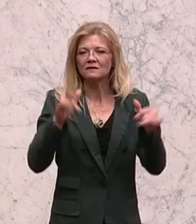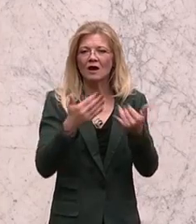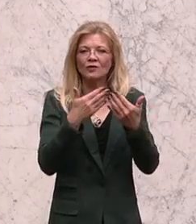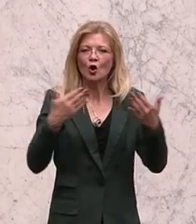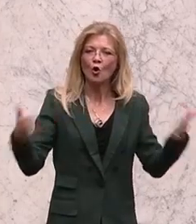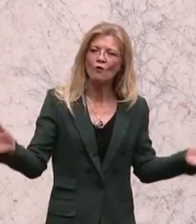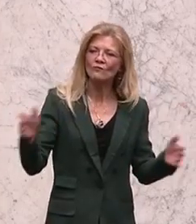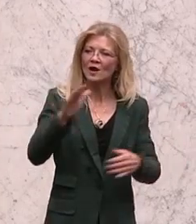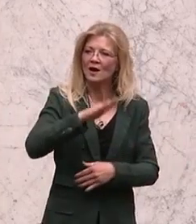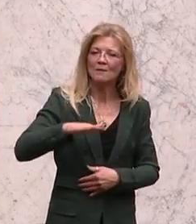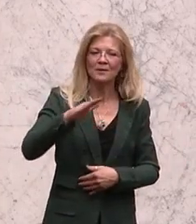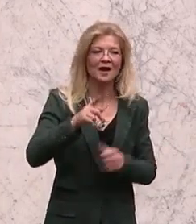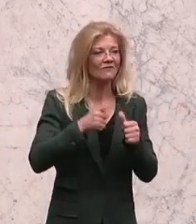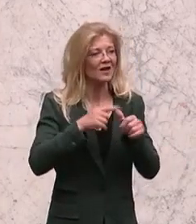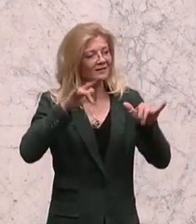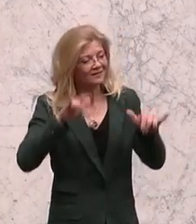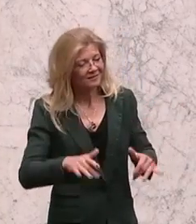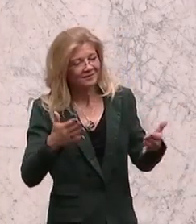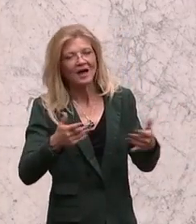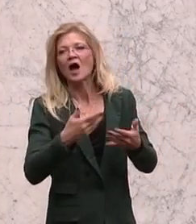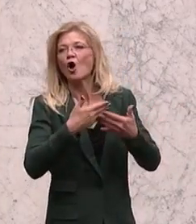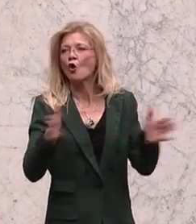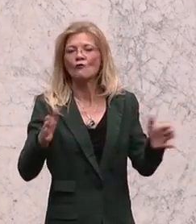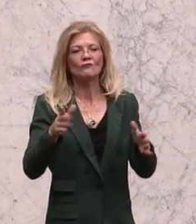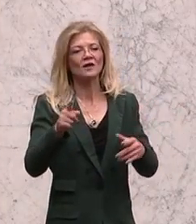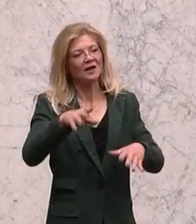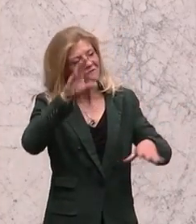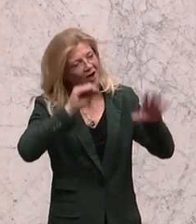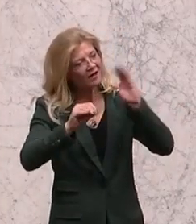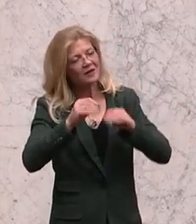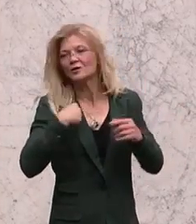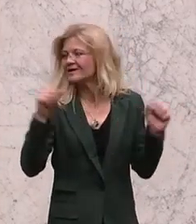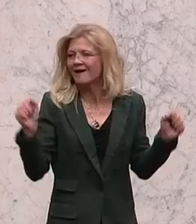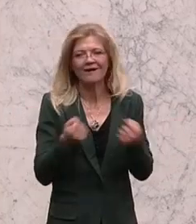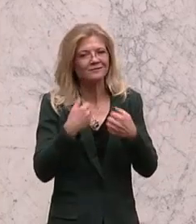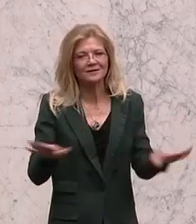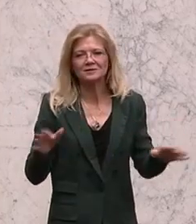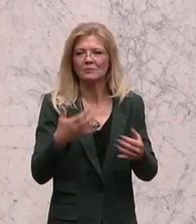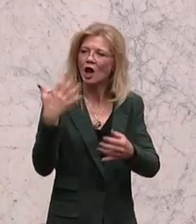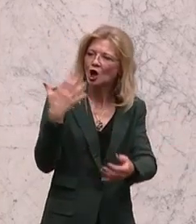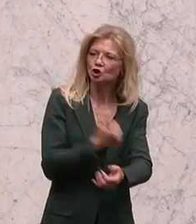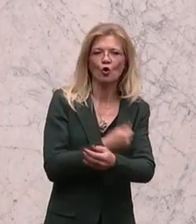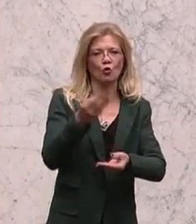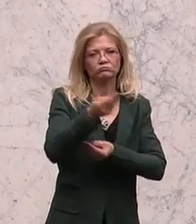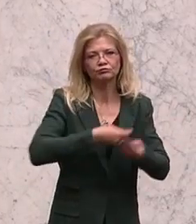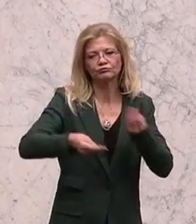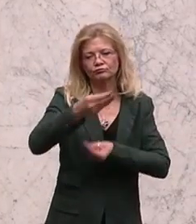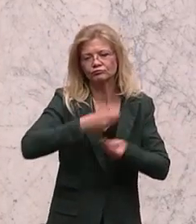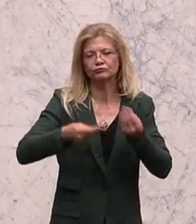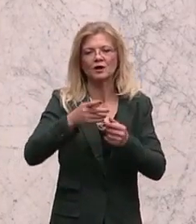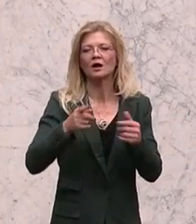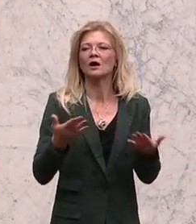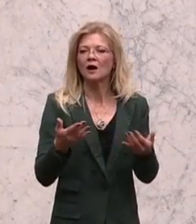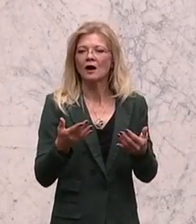Wahrnehmung da ist, gibt es nicht mehr die Möglichkeit, Drogenhandel zu betreiben, ohne gleichzeitig die Gefahr der Verhängung der